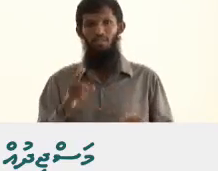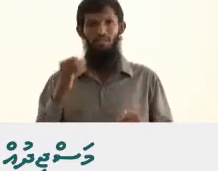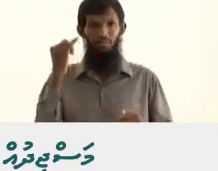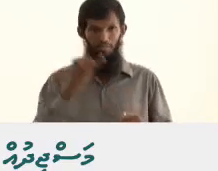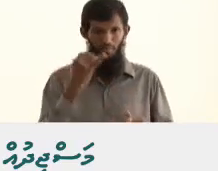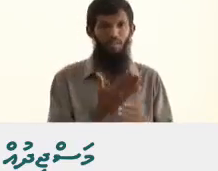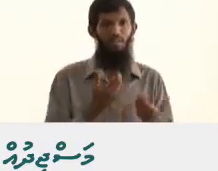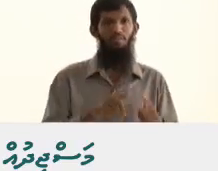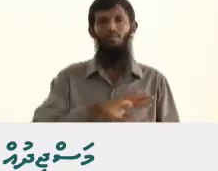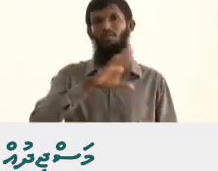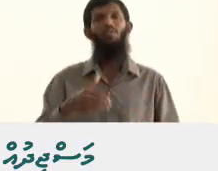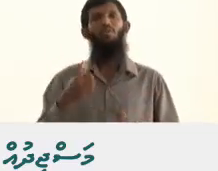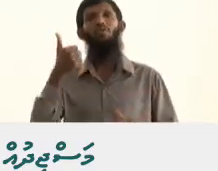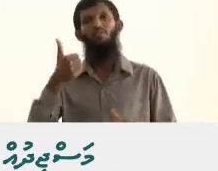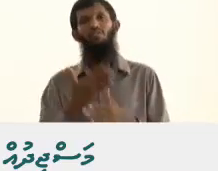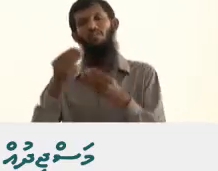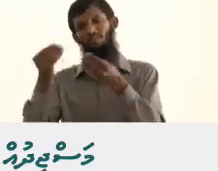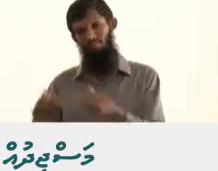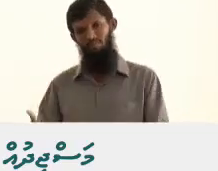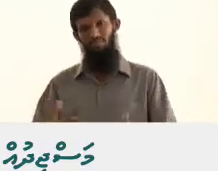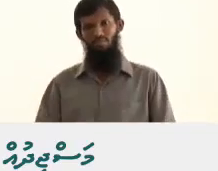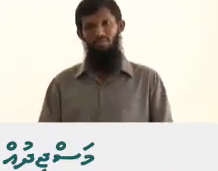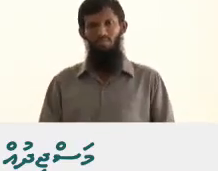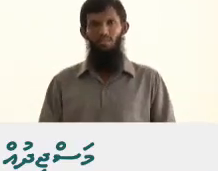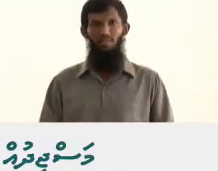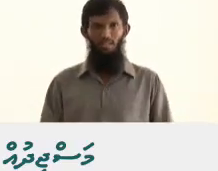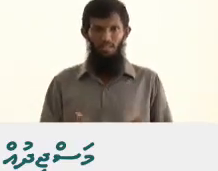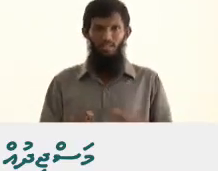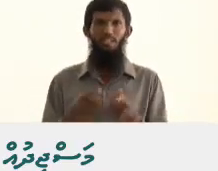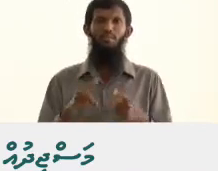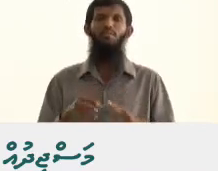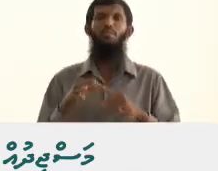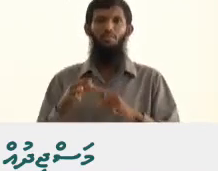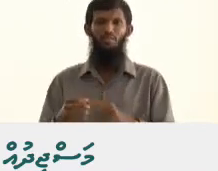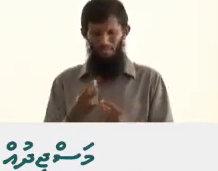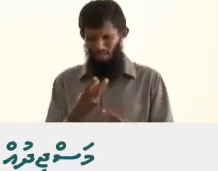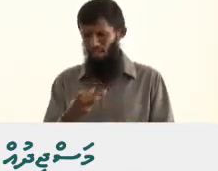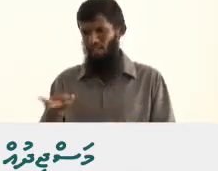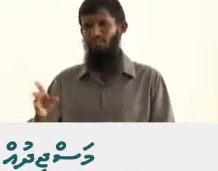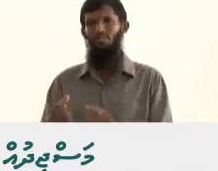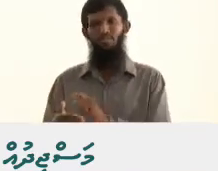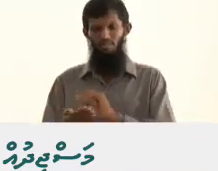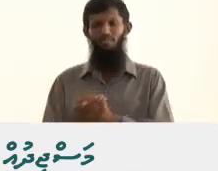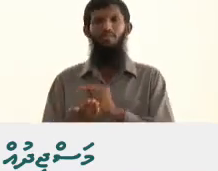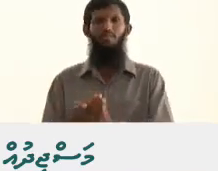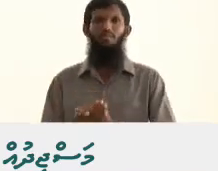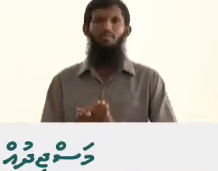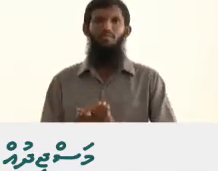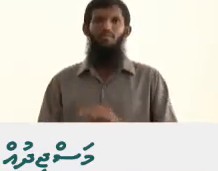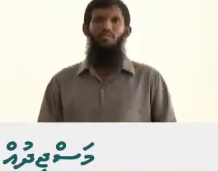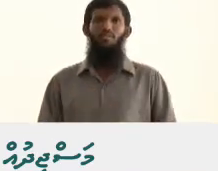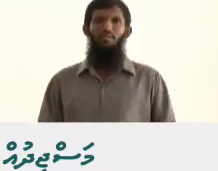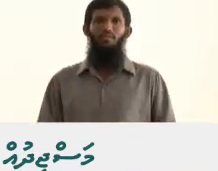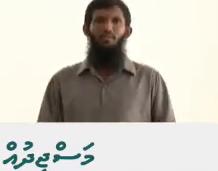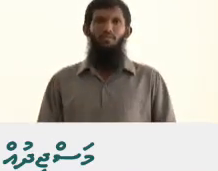baraka kendigenda kame kirite qur'anu ge gina ayatakiga mikamuge macchan alwala wa faave ma ing Allah